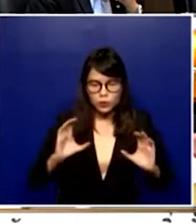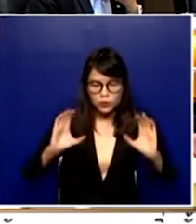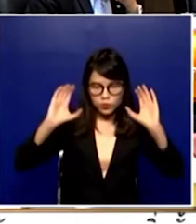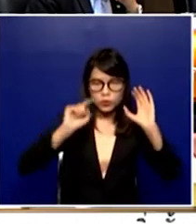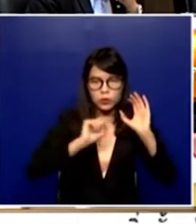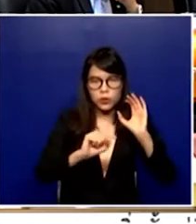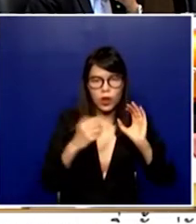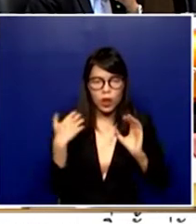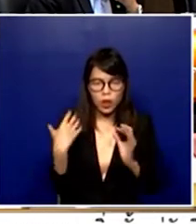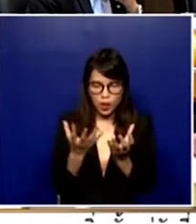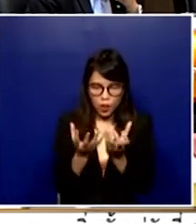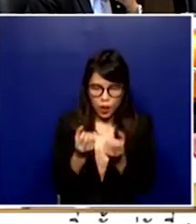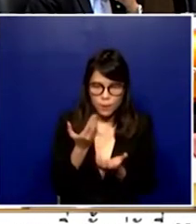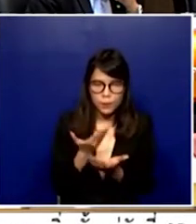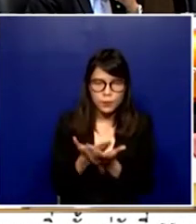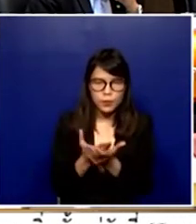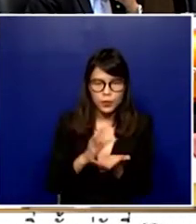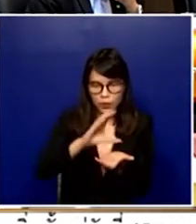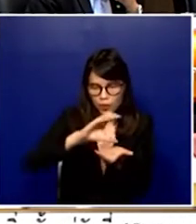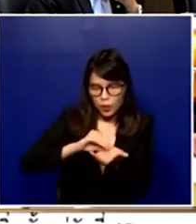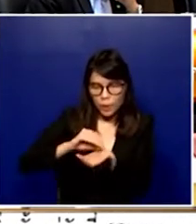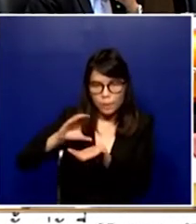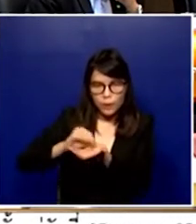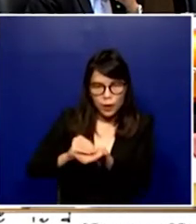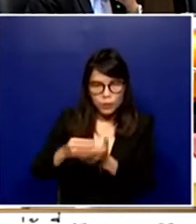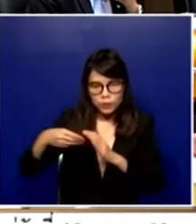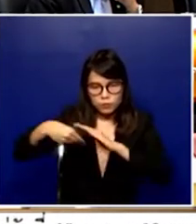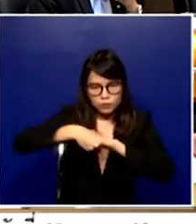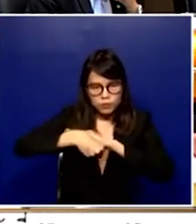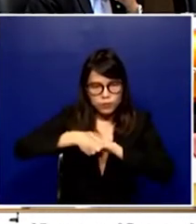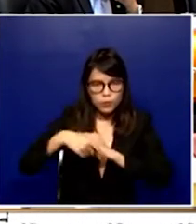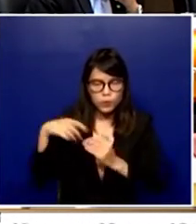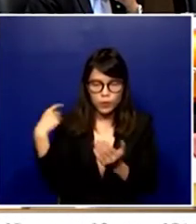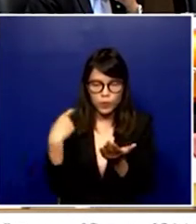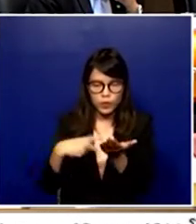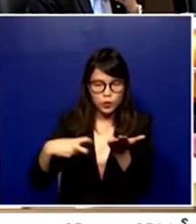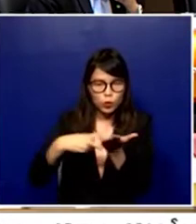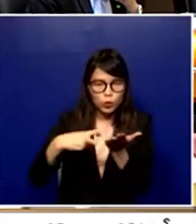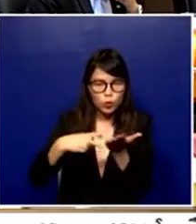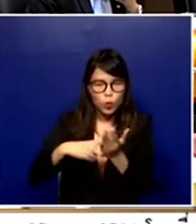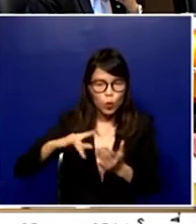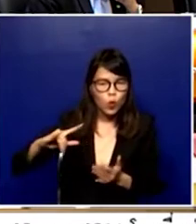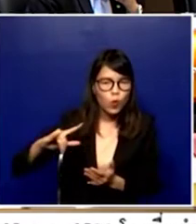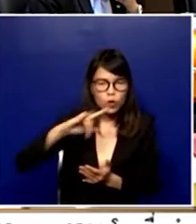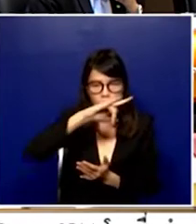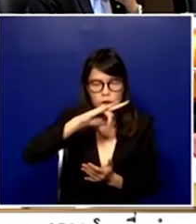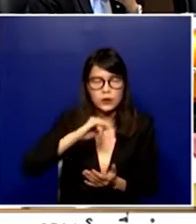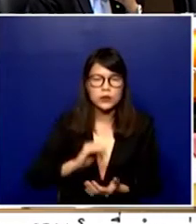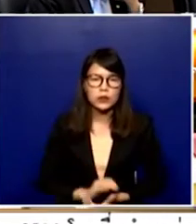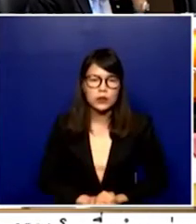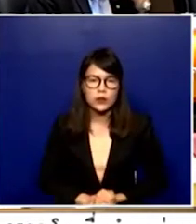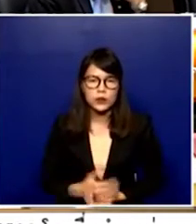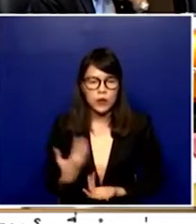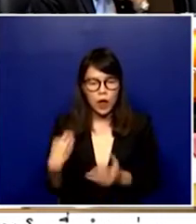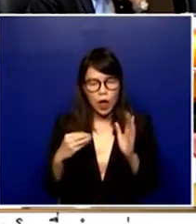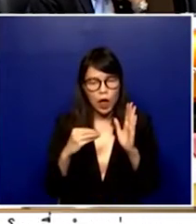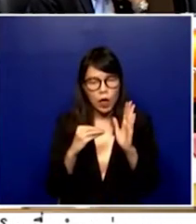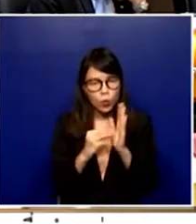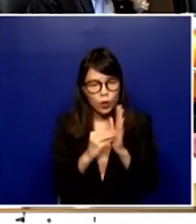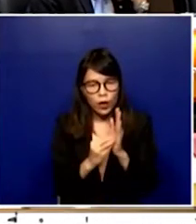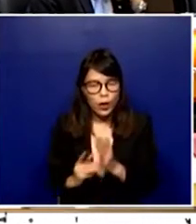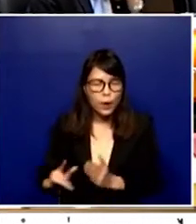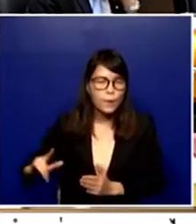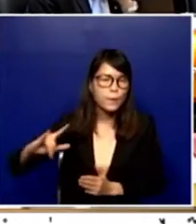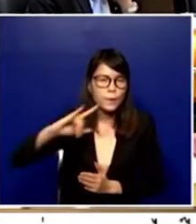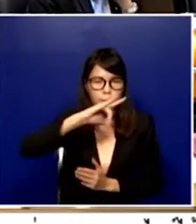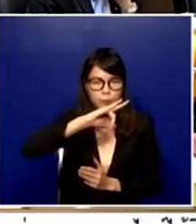สินหรอประโยชน์อนได้เกิน 3,000 บาทโดยการรับเป็ตัวเคื่องบนโดยสารกรุงเทศปักกิ่งและตัริษาเครื่องบโยสาร